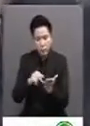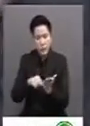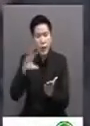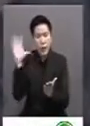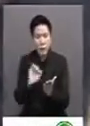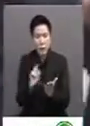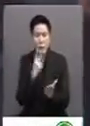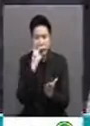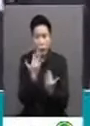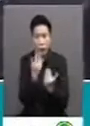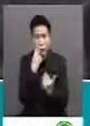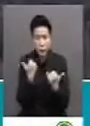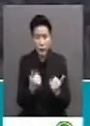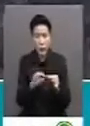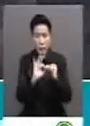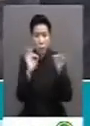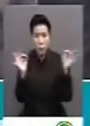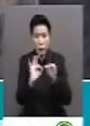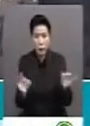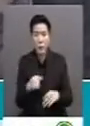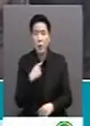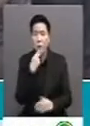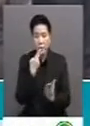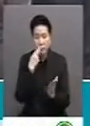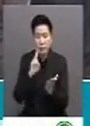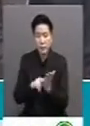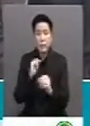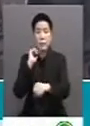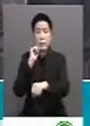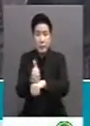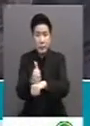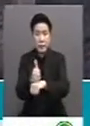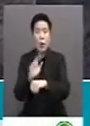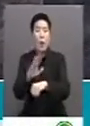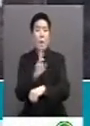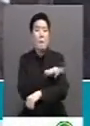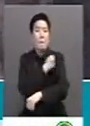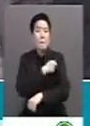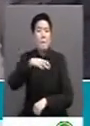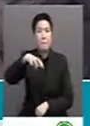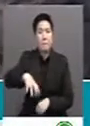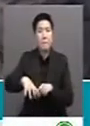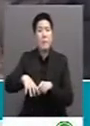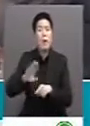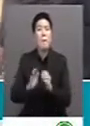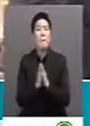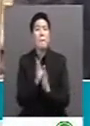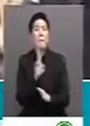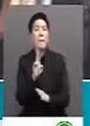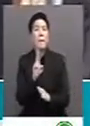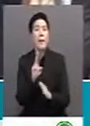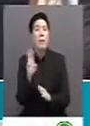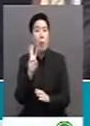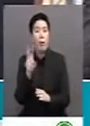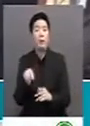ที่ว่าด้วย ค่ะโดยข้อความจดหมายที่ว่านี้ค่ะจ่าหน้าซองถึงผู้อำนวยการโรงพยาบาลแห่งหนึ่งถนนพระราม6เนื้อหาบอกว่าขอ